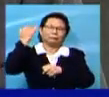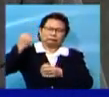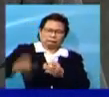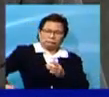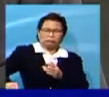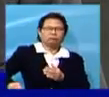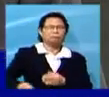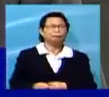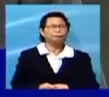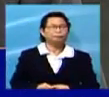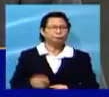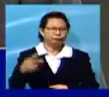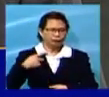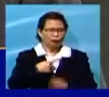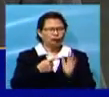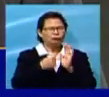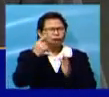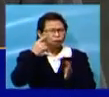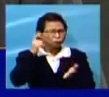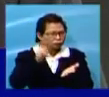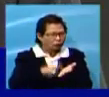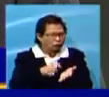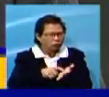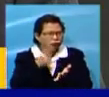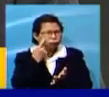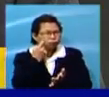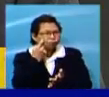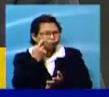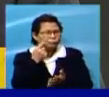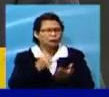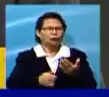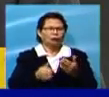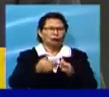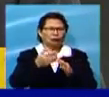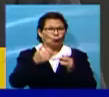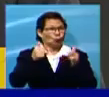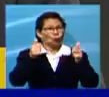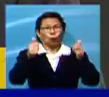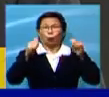And we noted that one of the obvious improvement is the